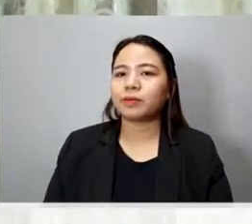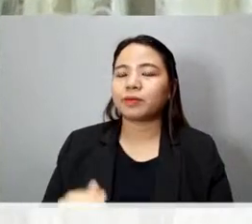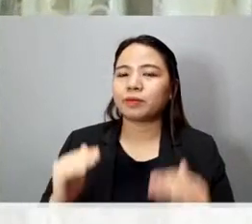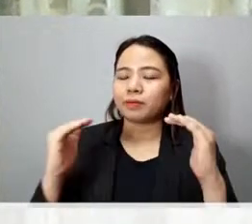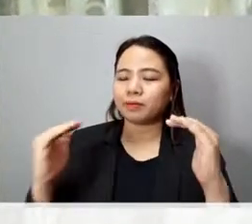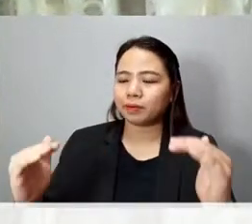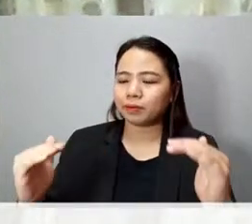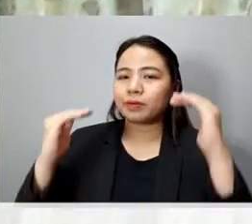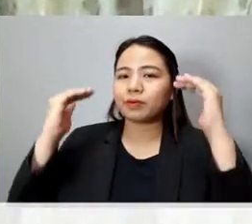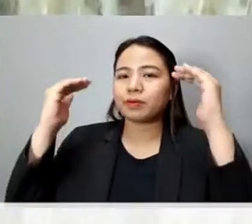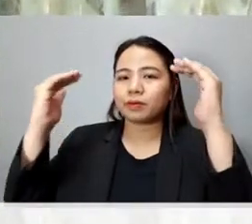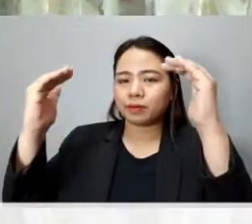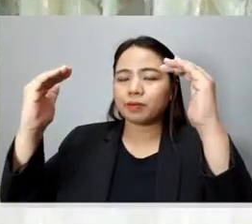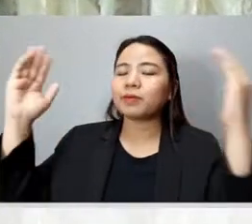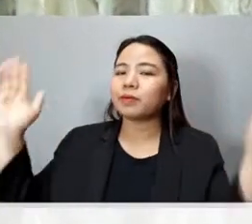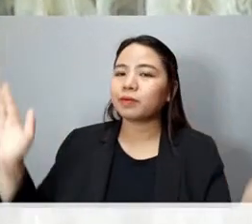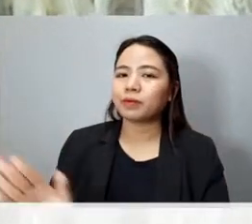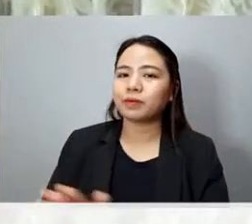kaitaasan,